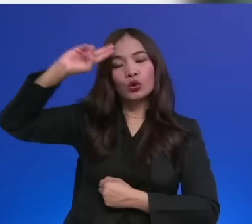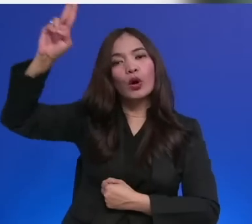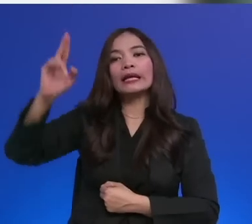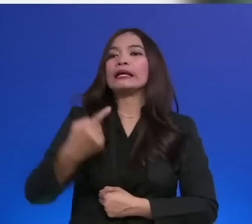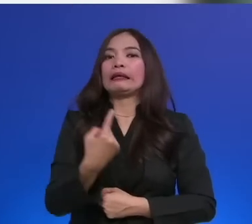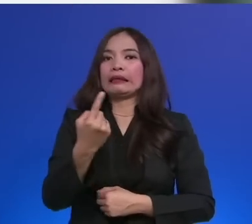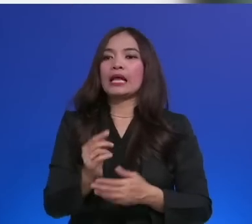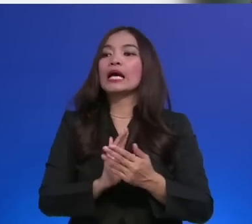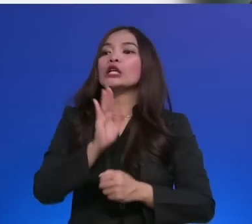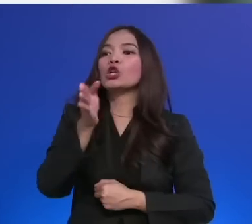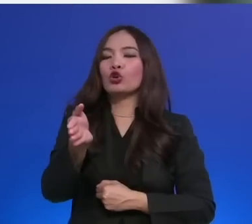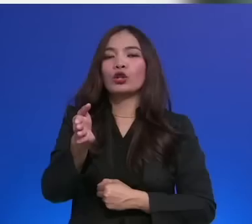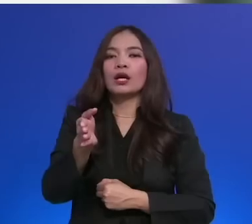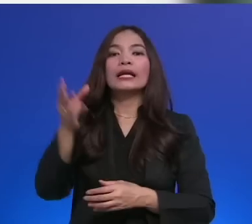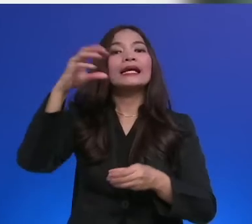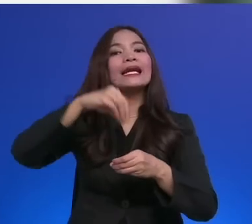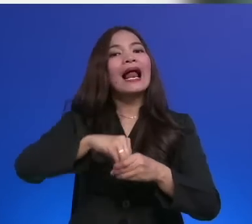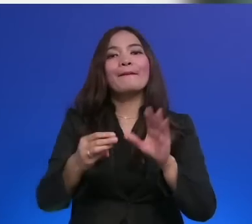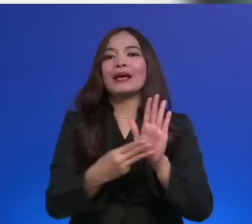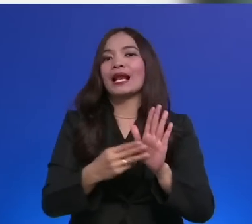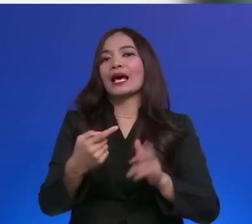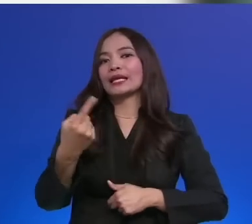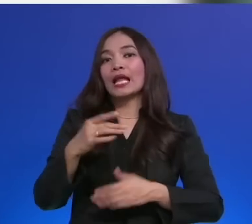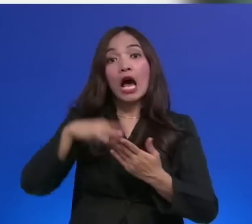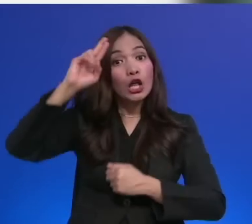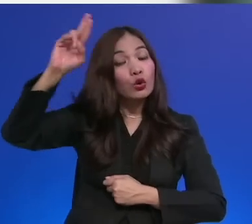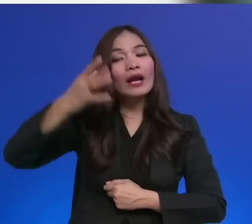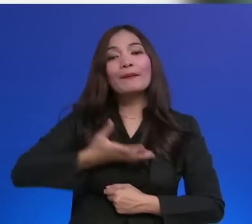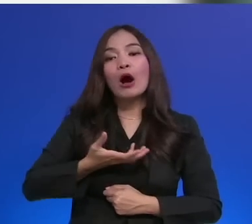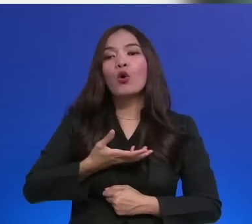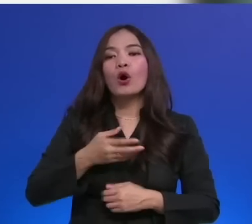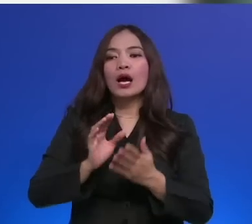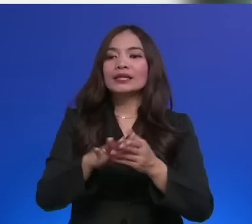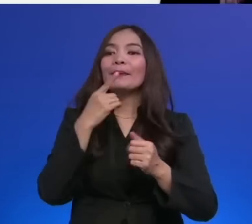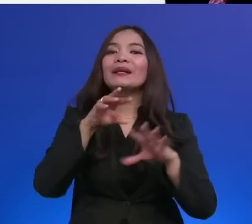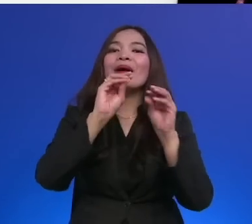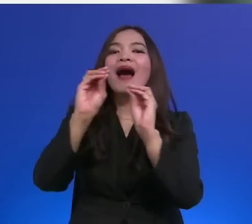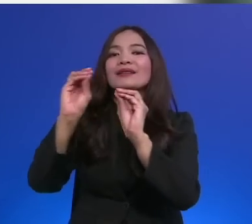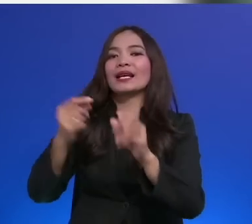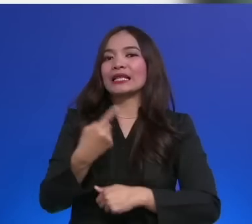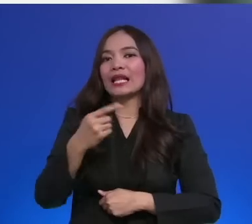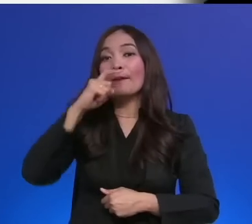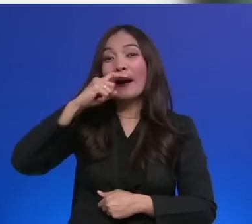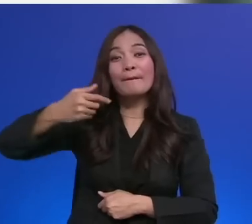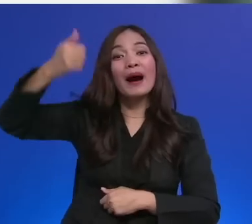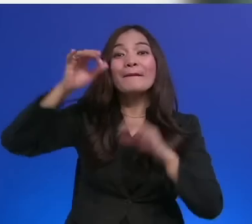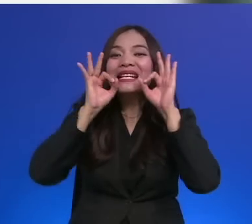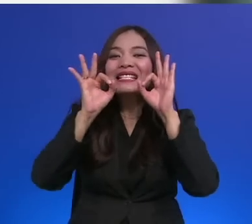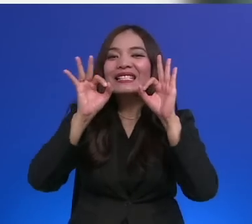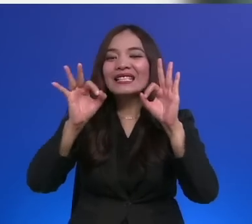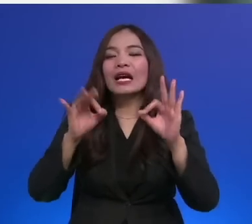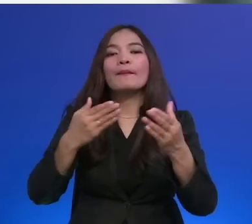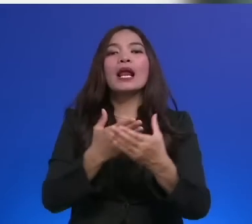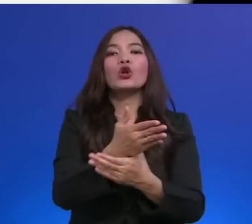dihadirkan, karena Tuhan mau mengajar kita melalui persoalan tersebut. Bapak mendidik kita lewat